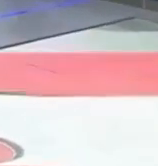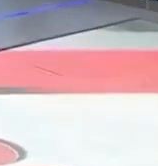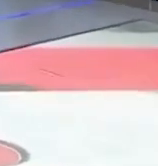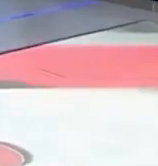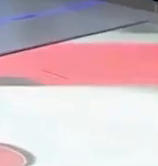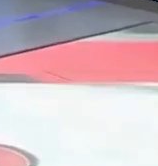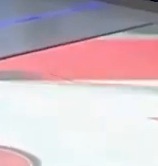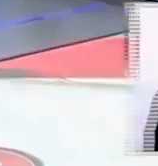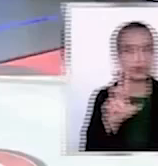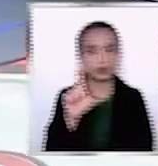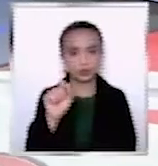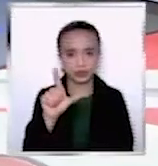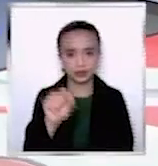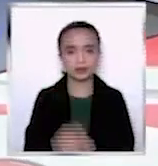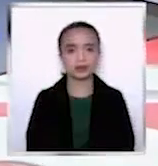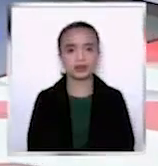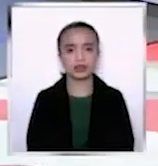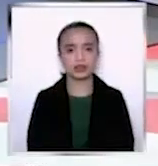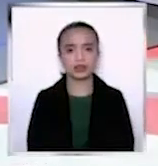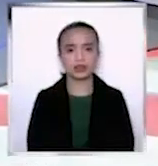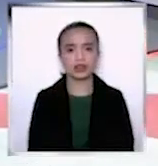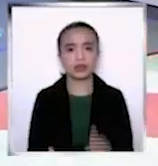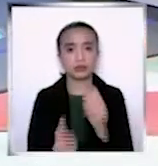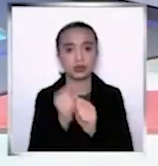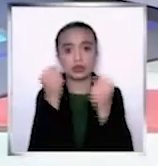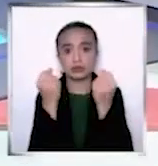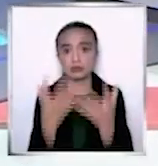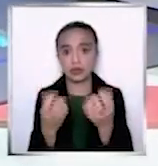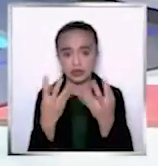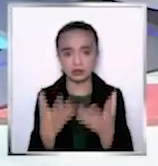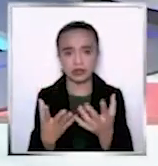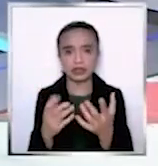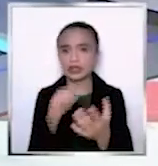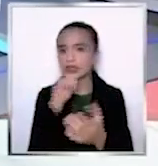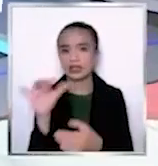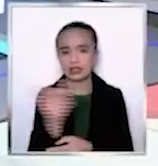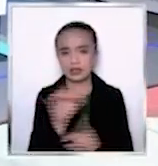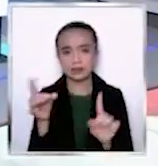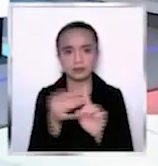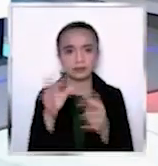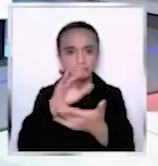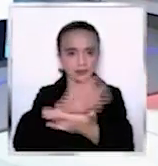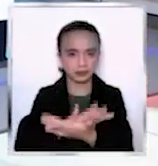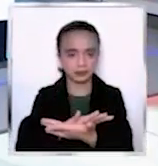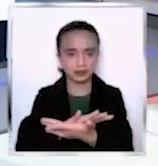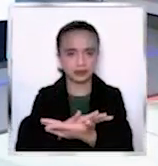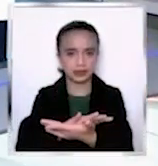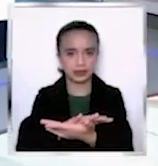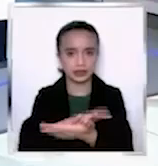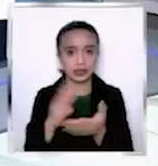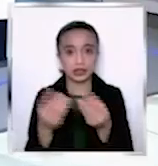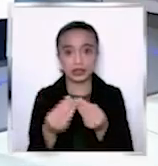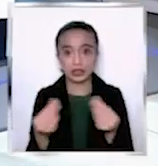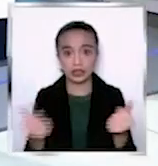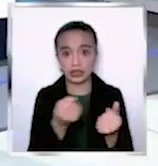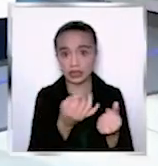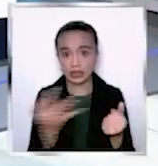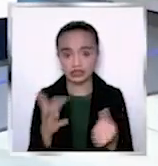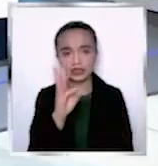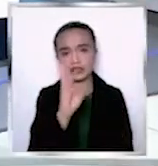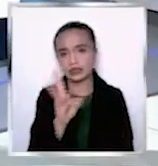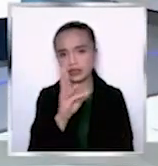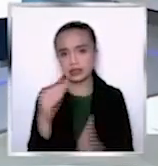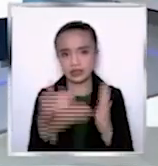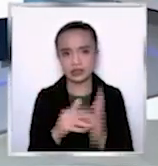116,720. Mas marami kasi kaysa mga bagong kaso ang nadagdag sa mga gumaling na umabot sa